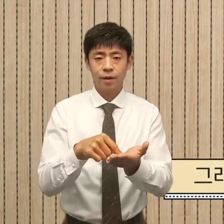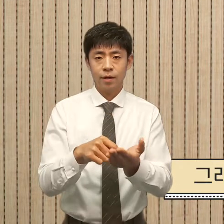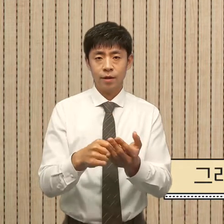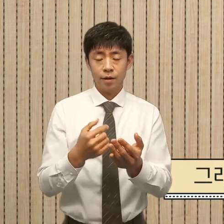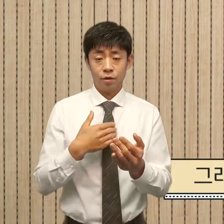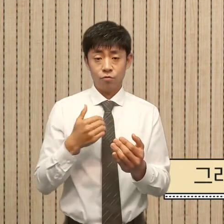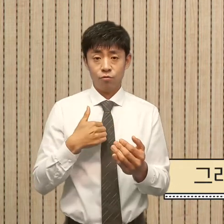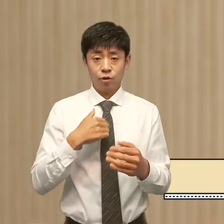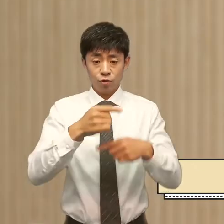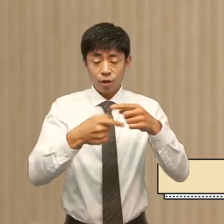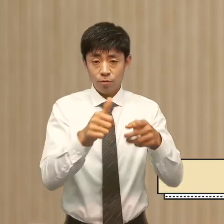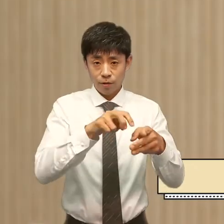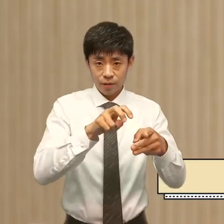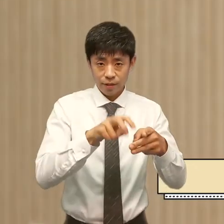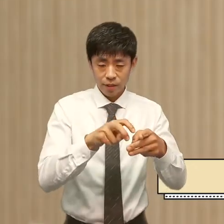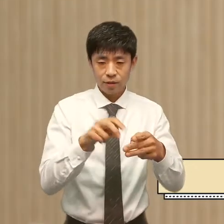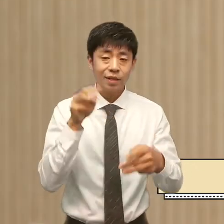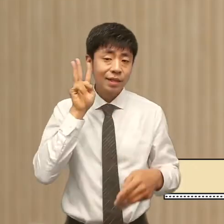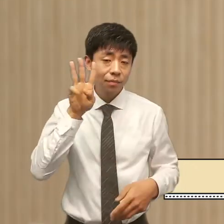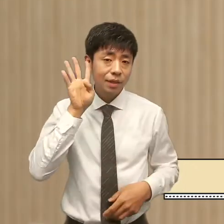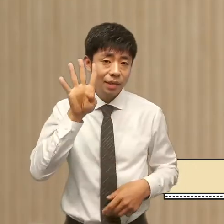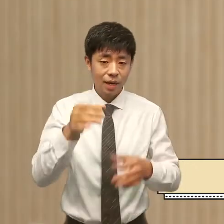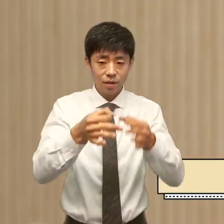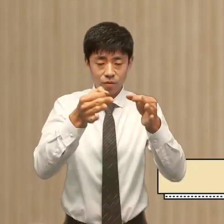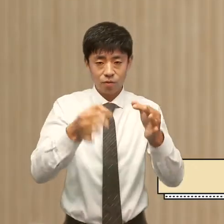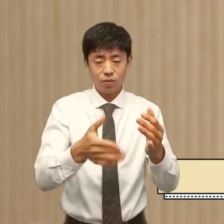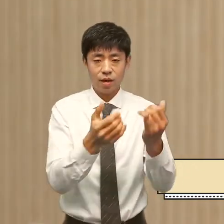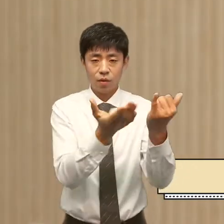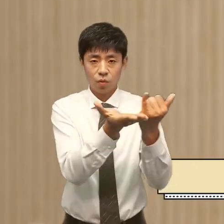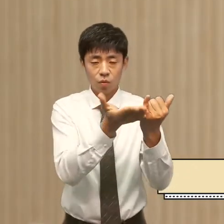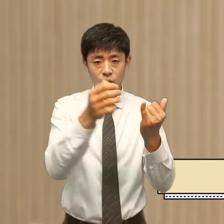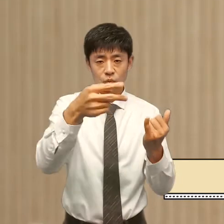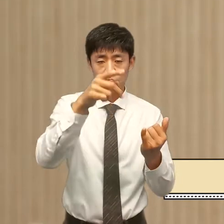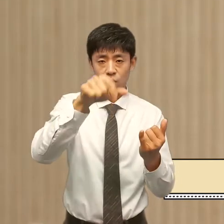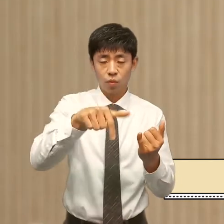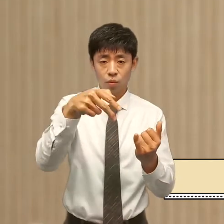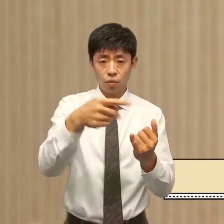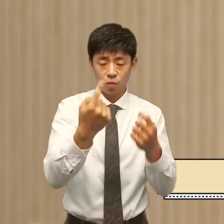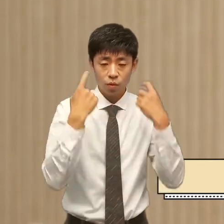독도를 다녀온 적이 있는데요. 가는 내내 같은 언어를 사용하는